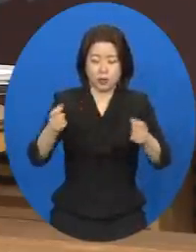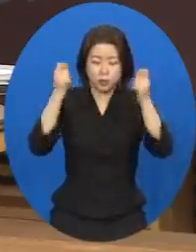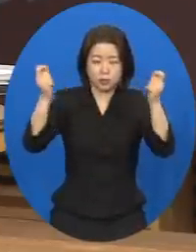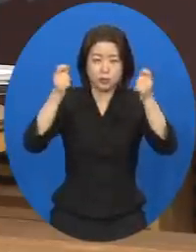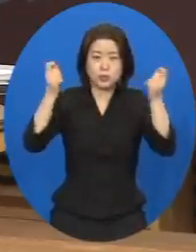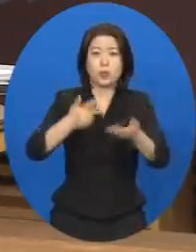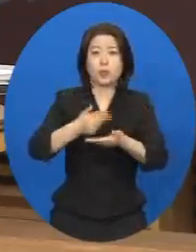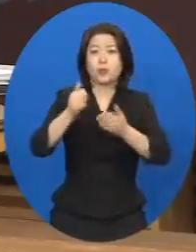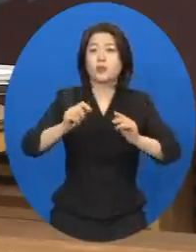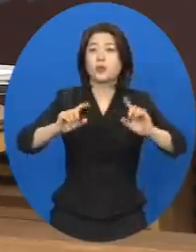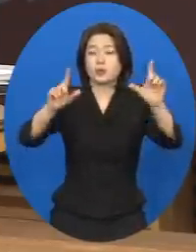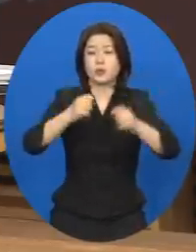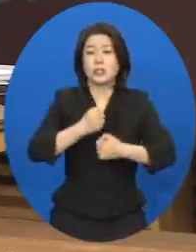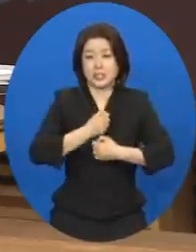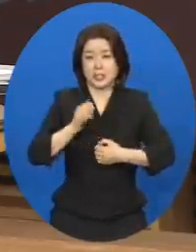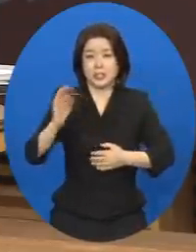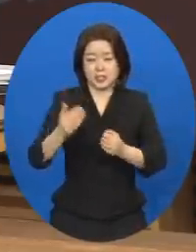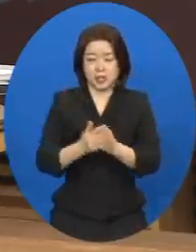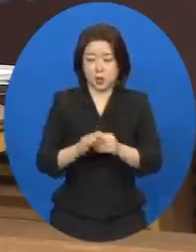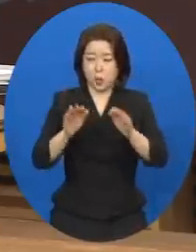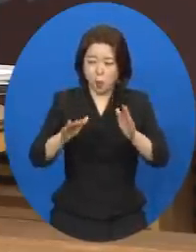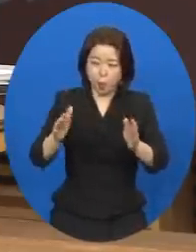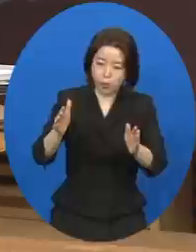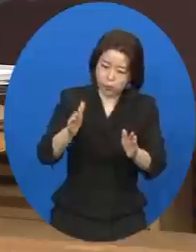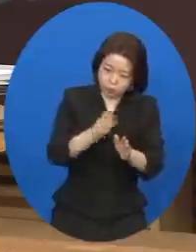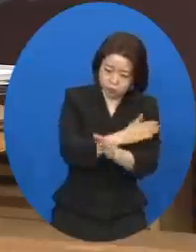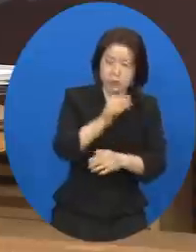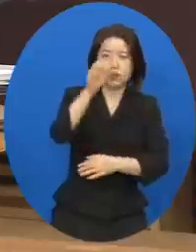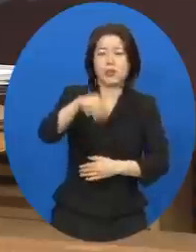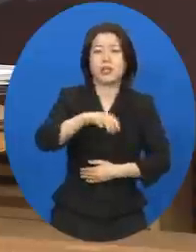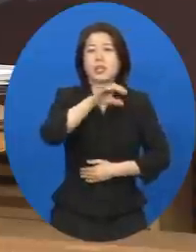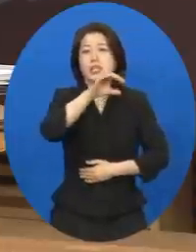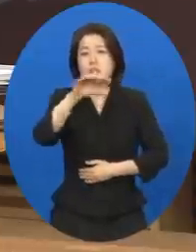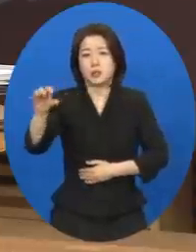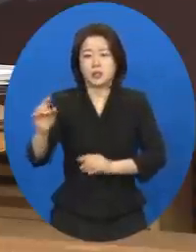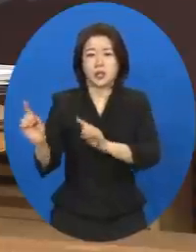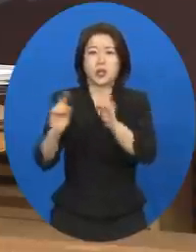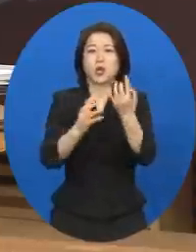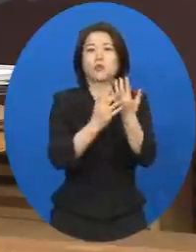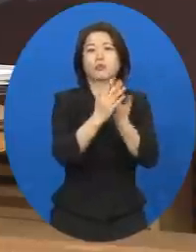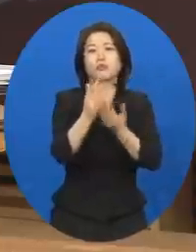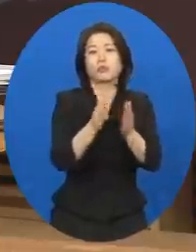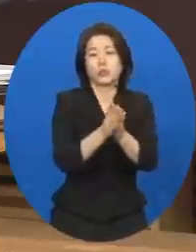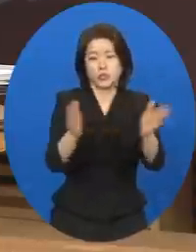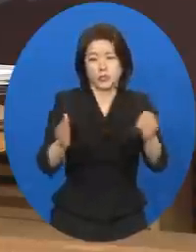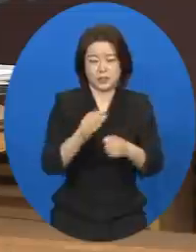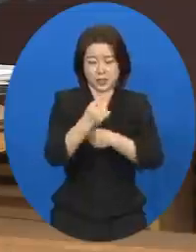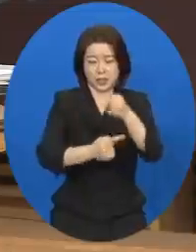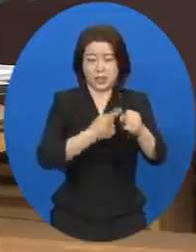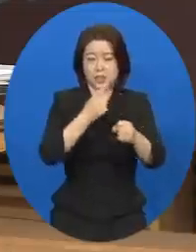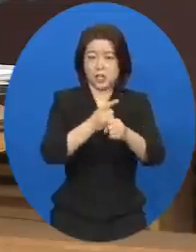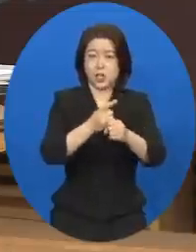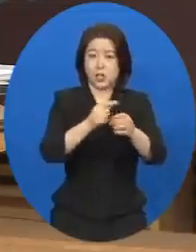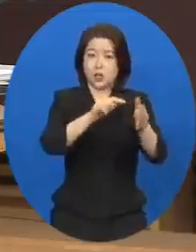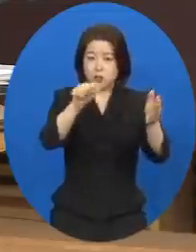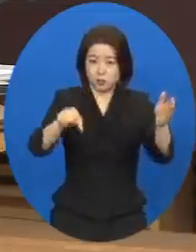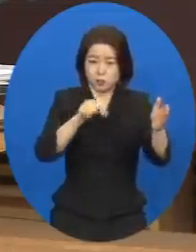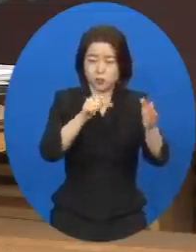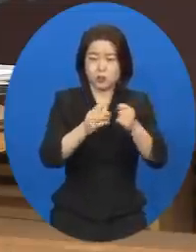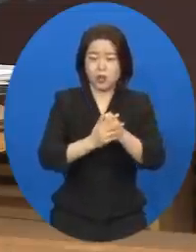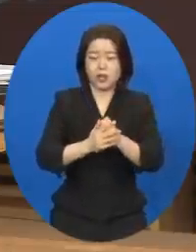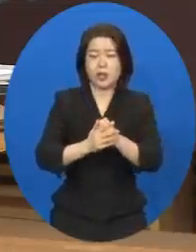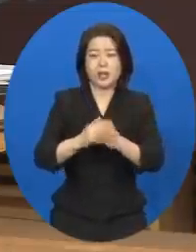오늘부터 십자가 부흥회가 시작이 되는 것입니다. 1년 중에 가장 영적으로 은혜가